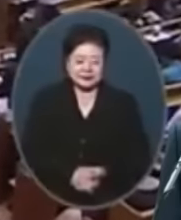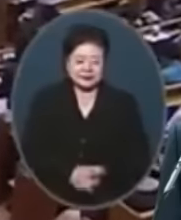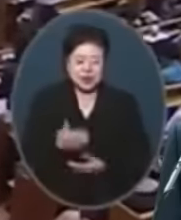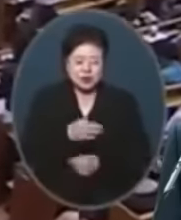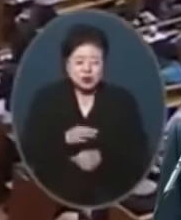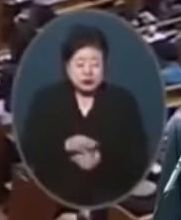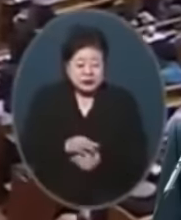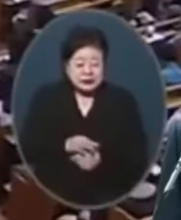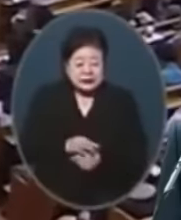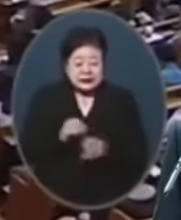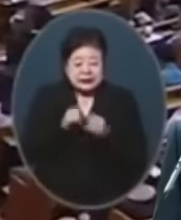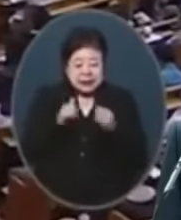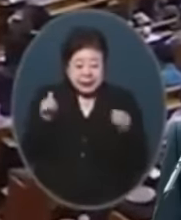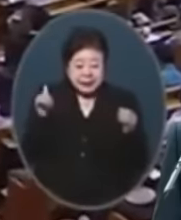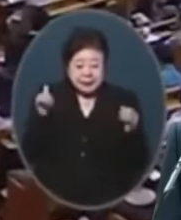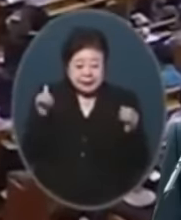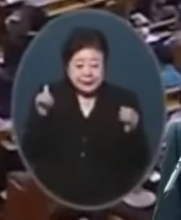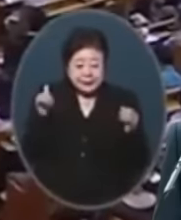육신적인 사람은